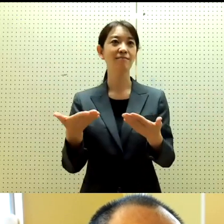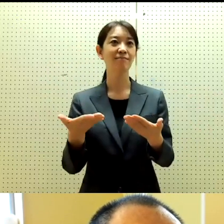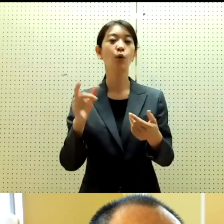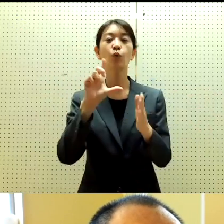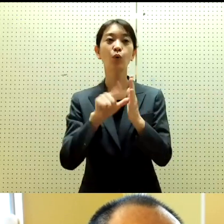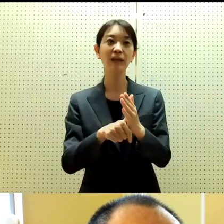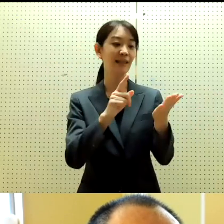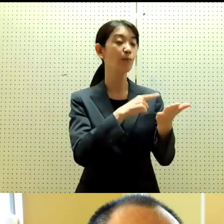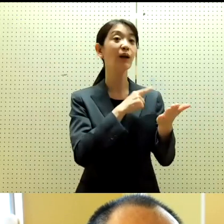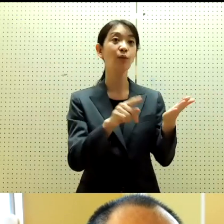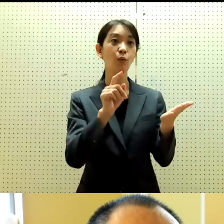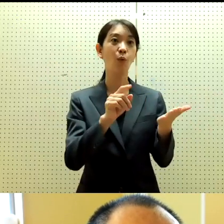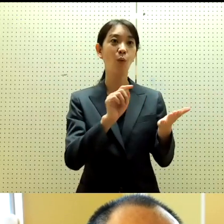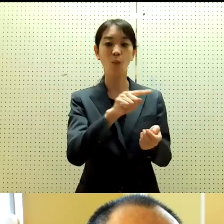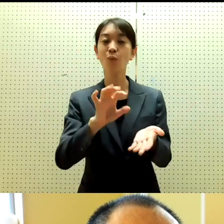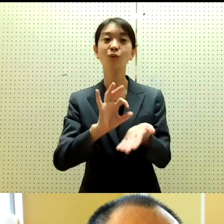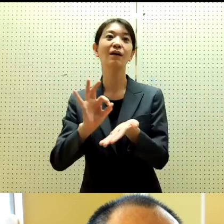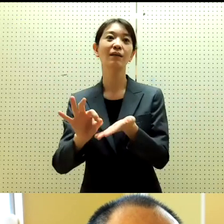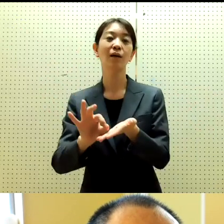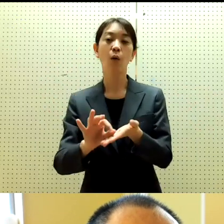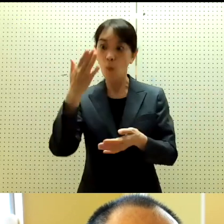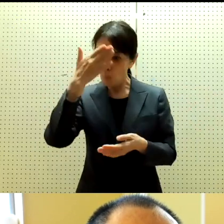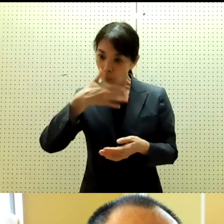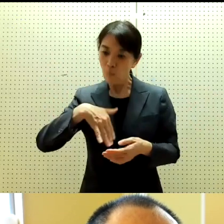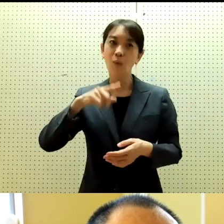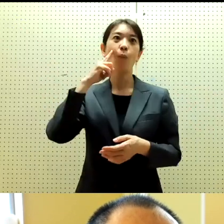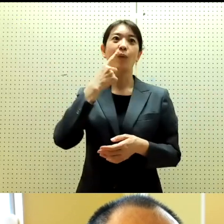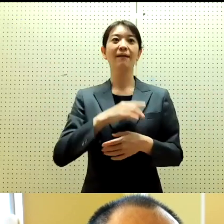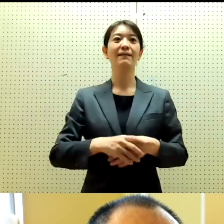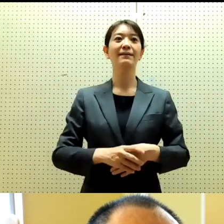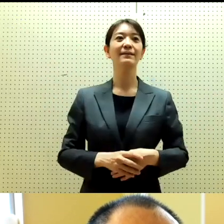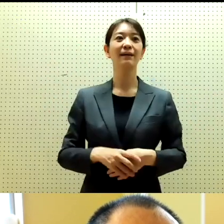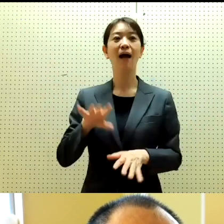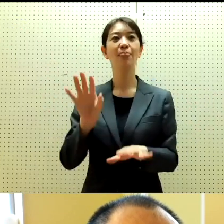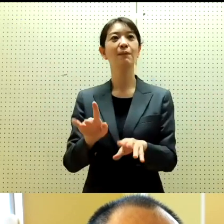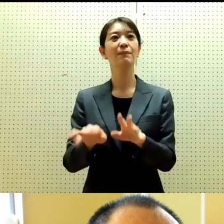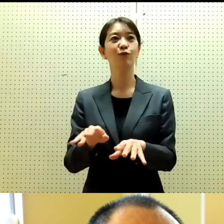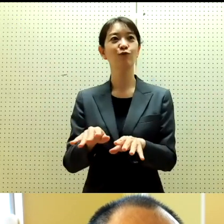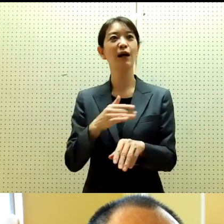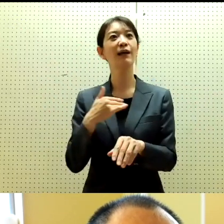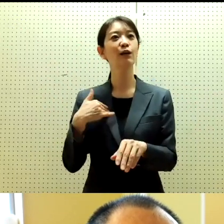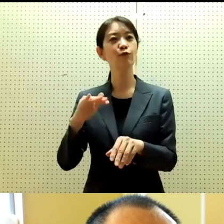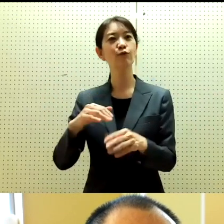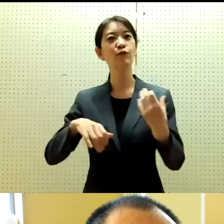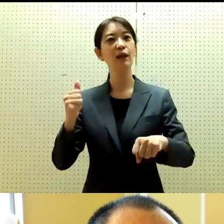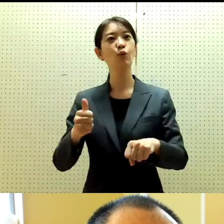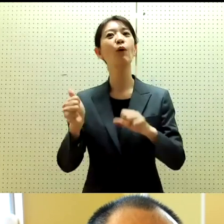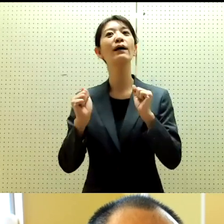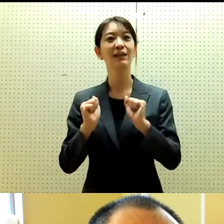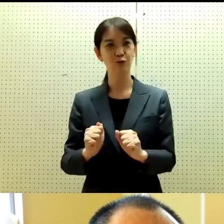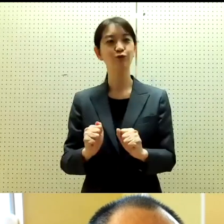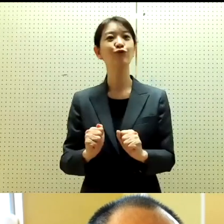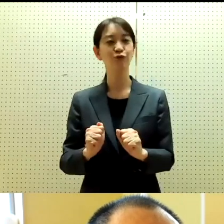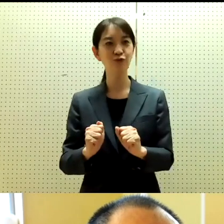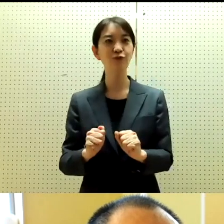していてあのかなり感動しました。でタイピングができるお子さんは もちろんサクサク入力していてい